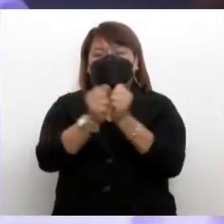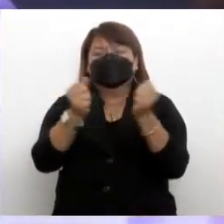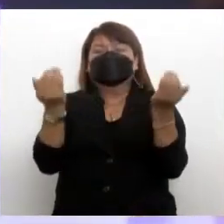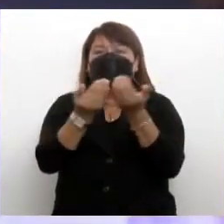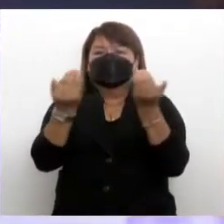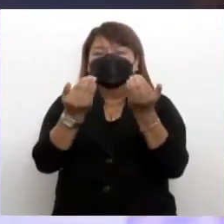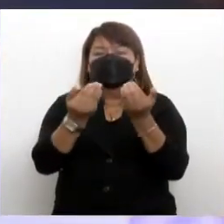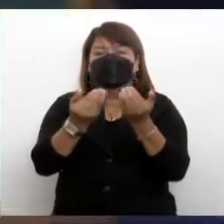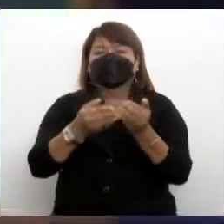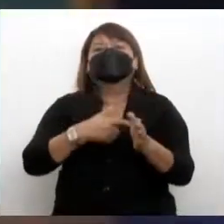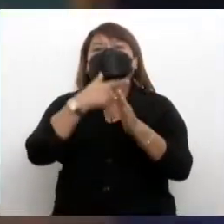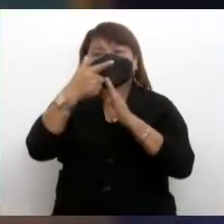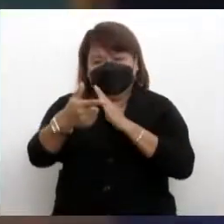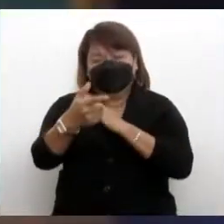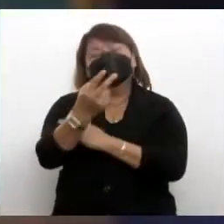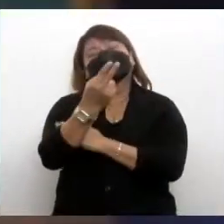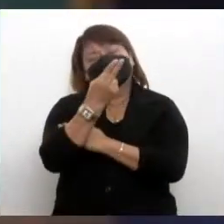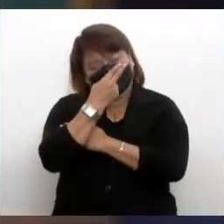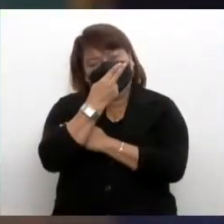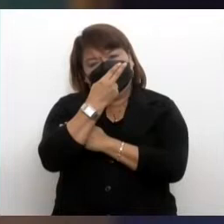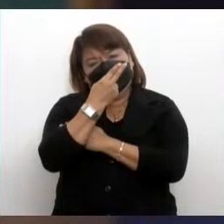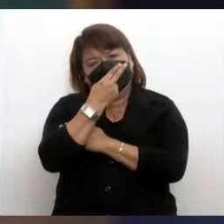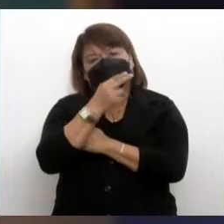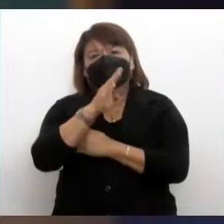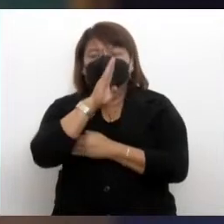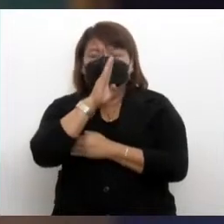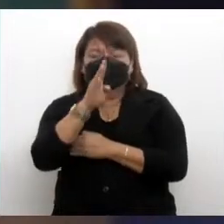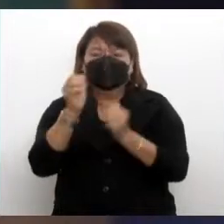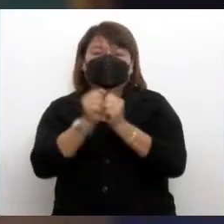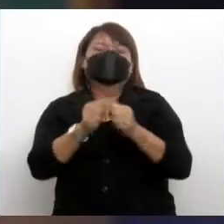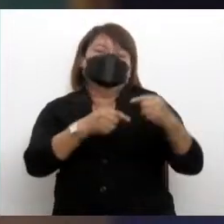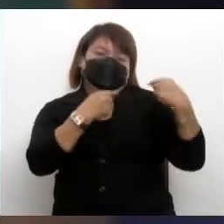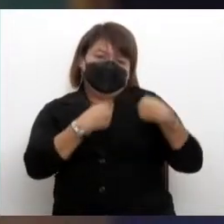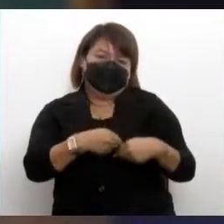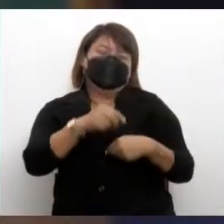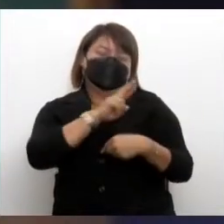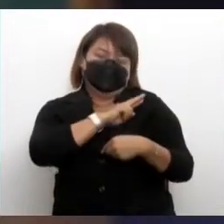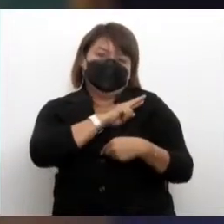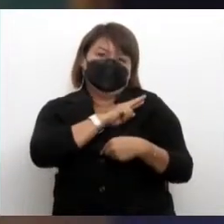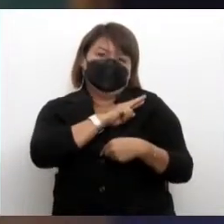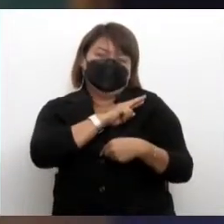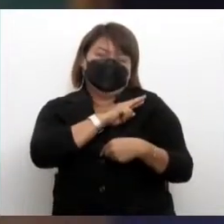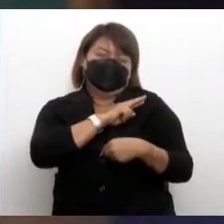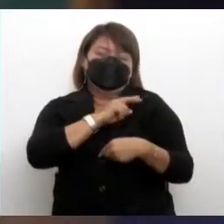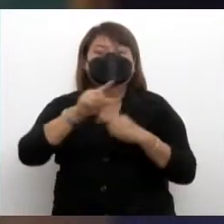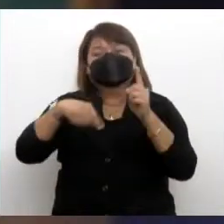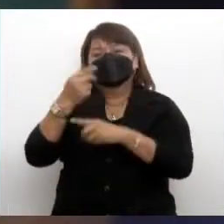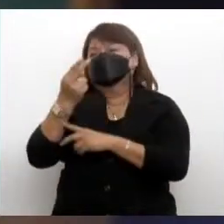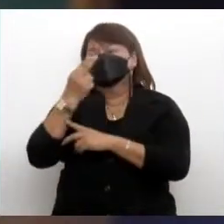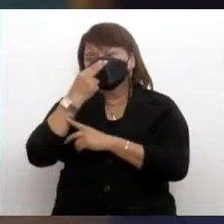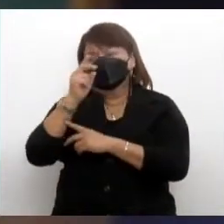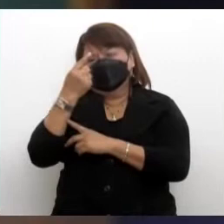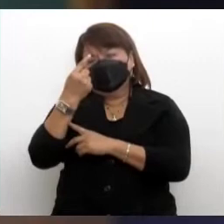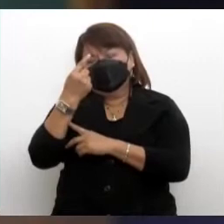บครับคือบอกกระจายตัวเองอย่างที่บอกครับถ้าเกิดเรากลับไปสูบอีกเราจะต้องแพ้เราจะเป็นท